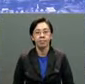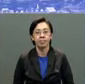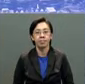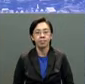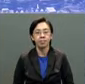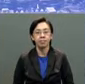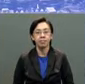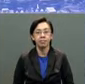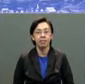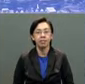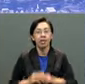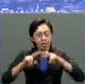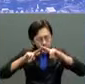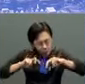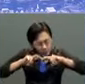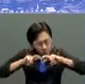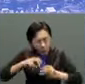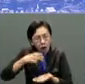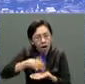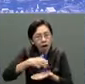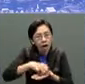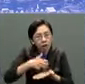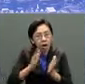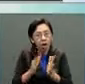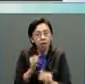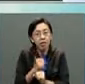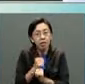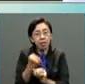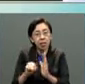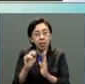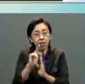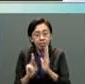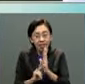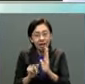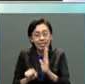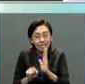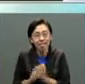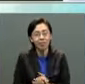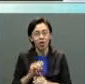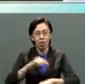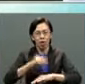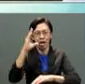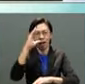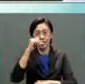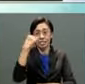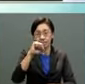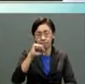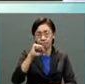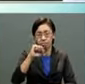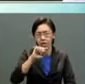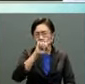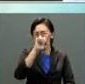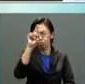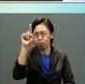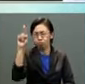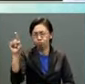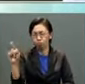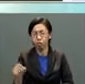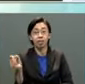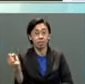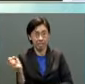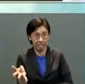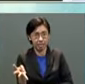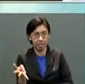มาเป็นการวิเคราะห์หน่อยนะครับว่าผู้ที่กระทำผิดนะครับในช่วงของเคอร์ฟิว4ทุ่มนะครับถึงตี